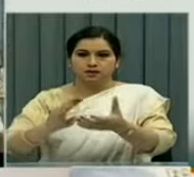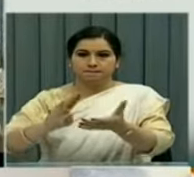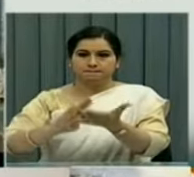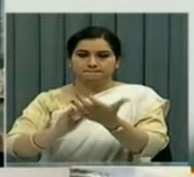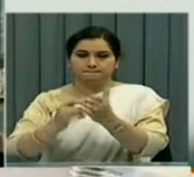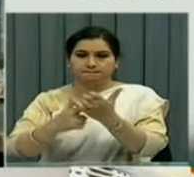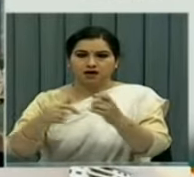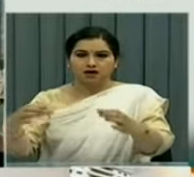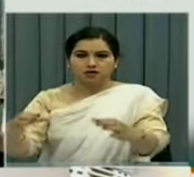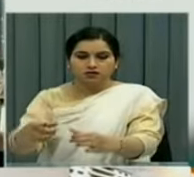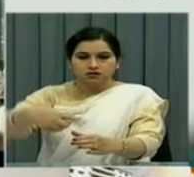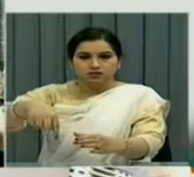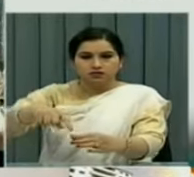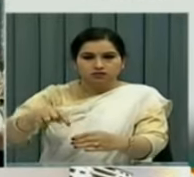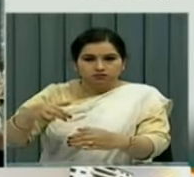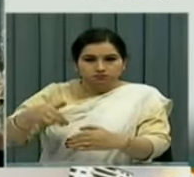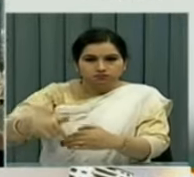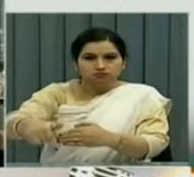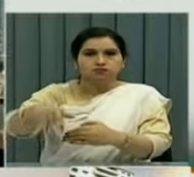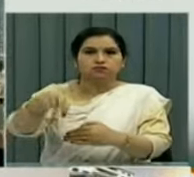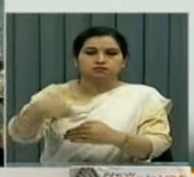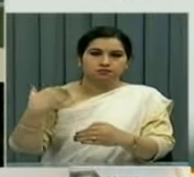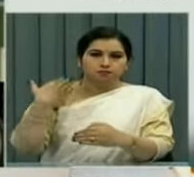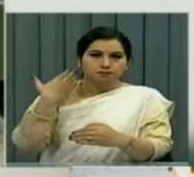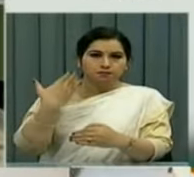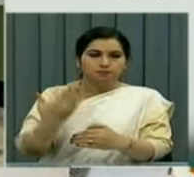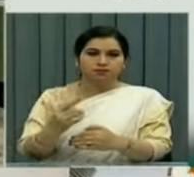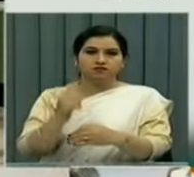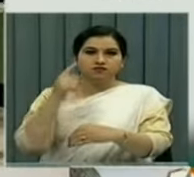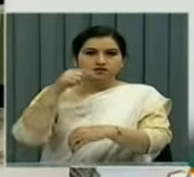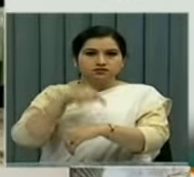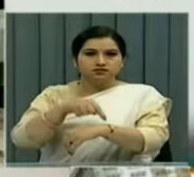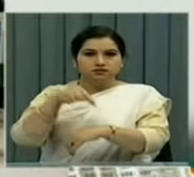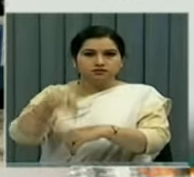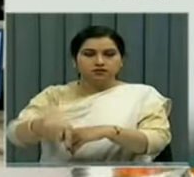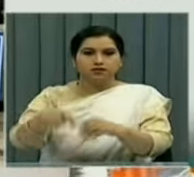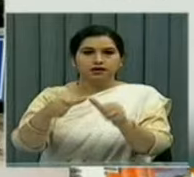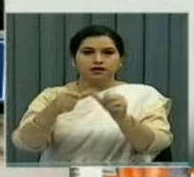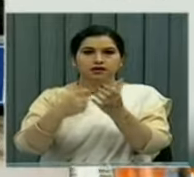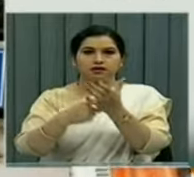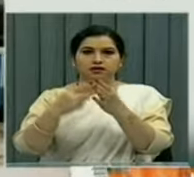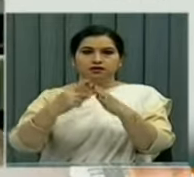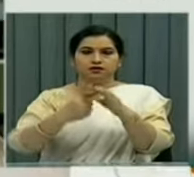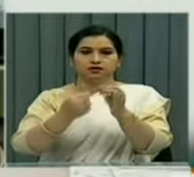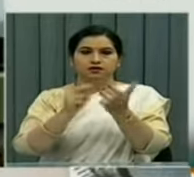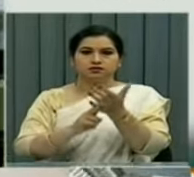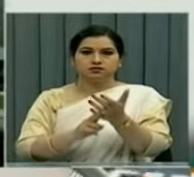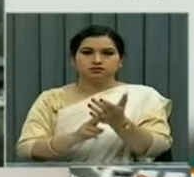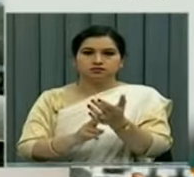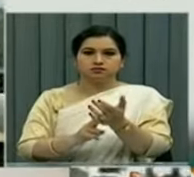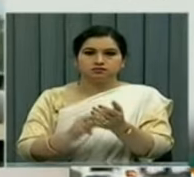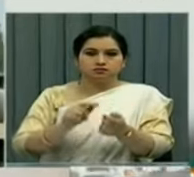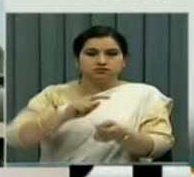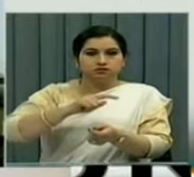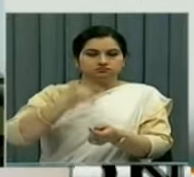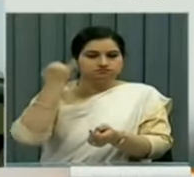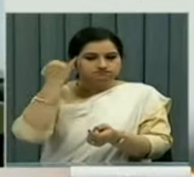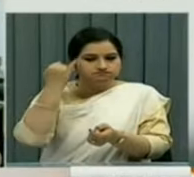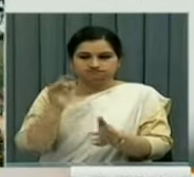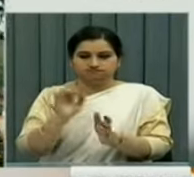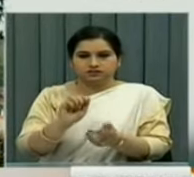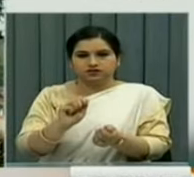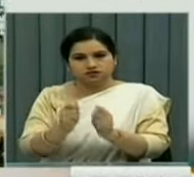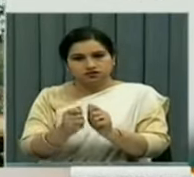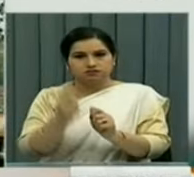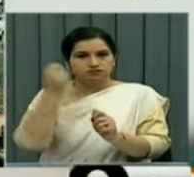सक्सेस स्टोरी है। अब एमबीटी अर्जुन टैंक, पहले पूछा था एमबीटी अर्जुन जो है